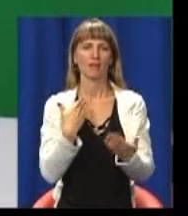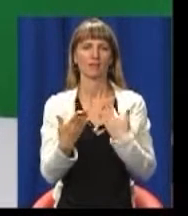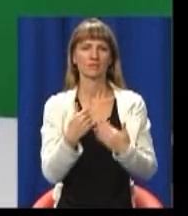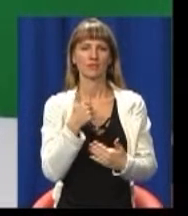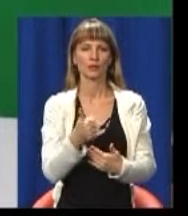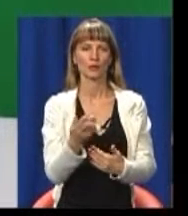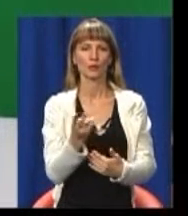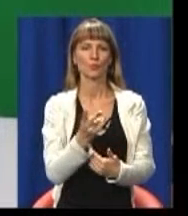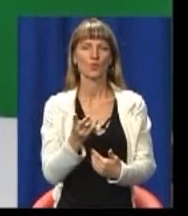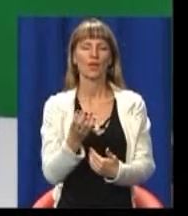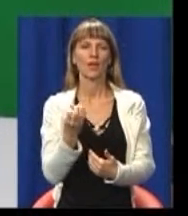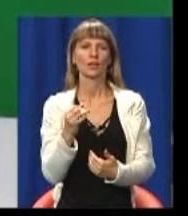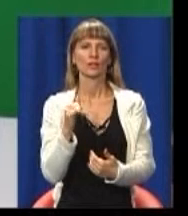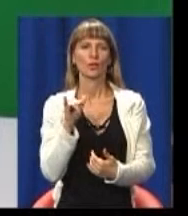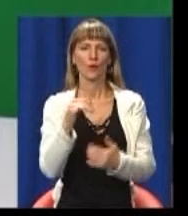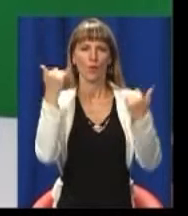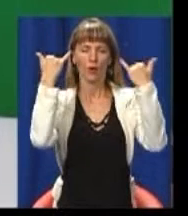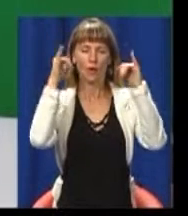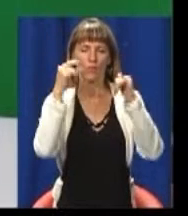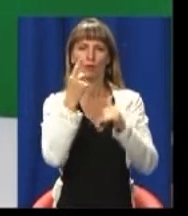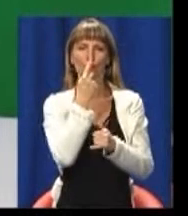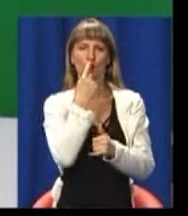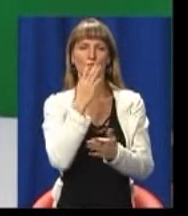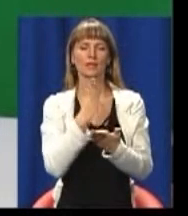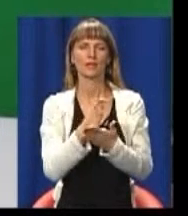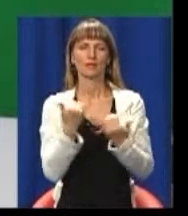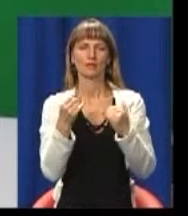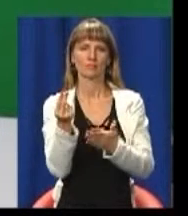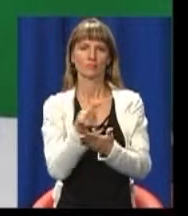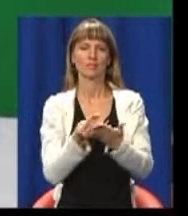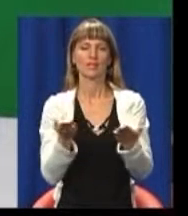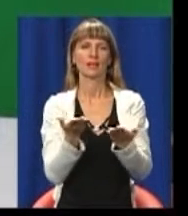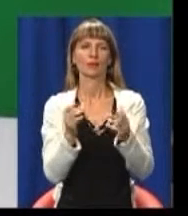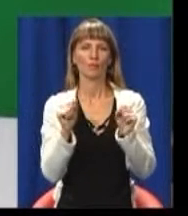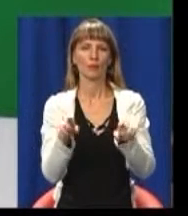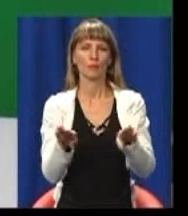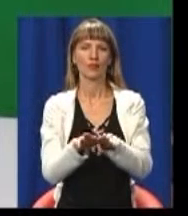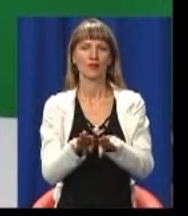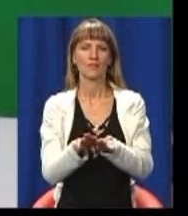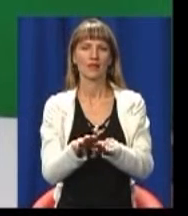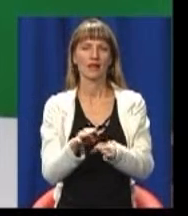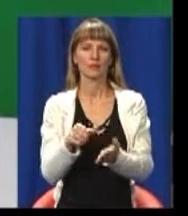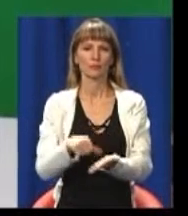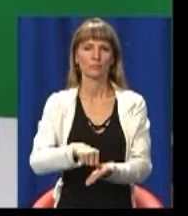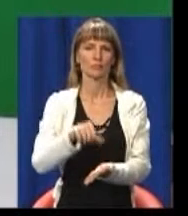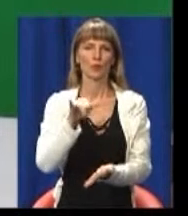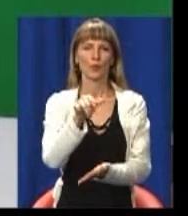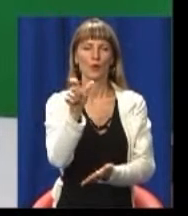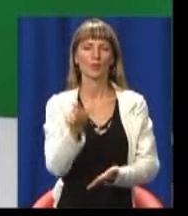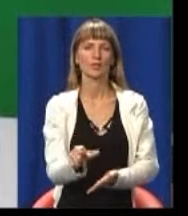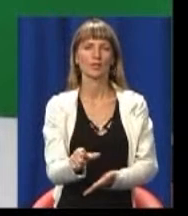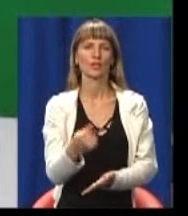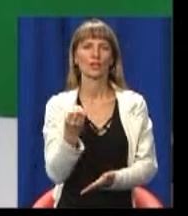до одного. А ще у cow на носі є унікальний малюнок, який можна порівняти з відбитками пальців у